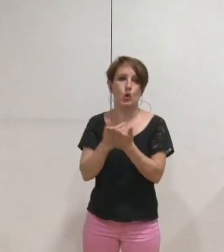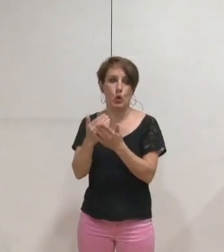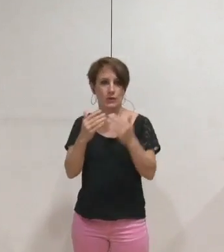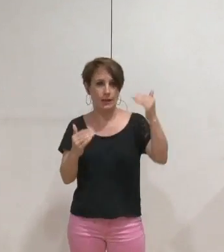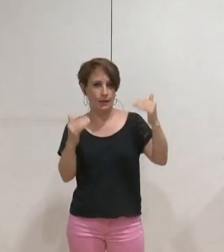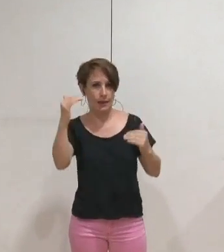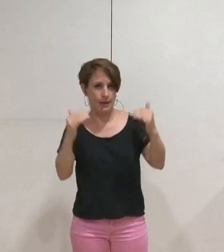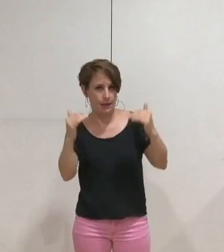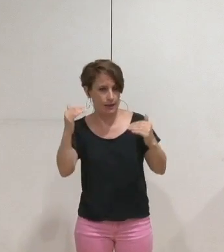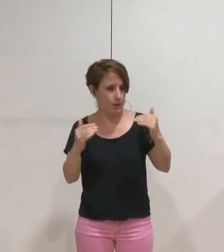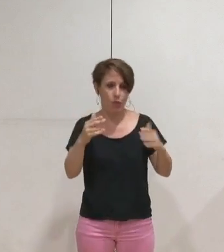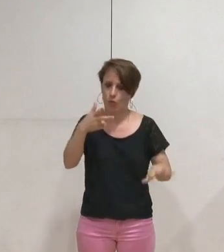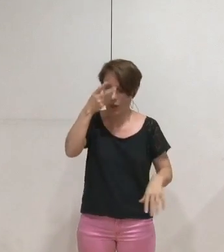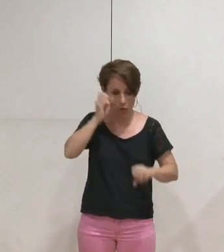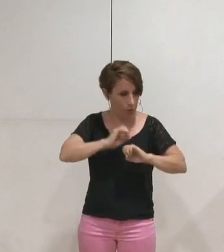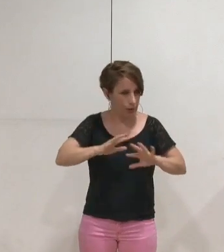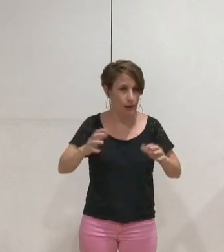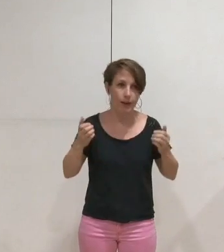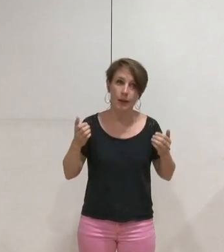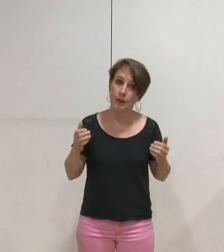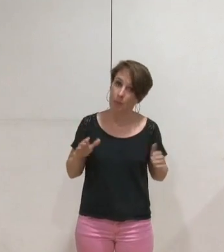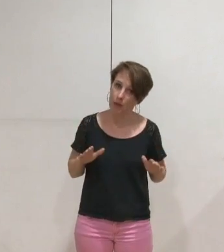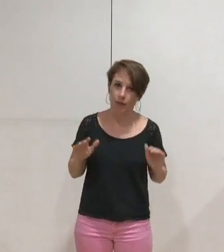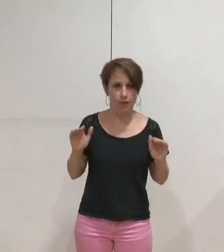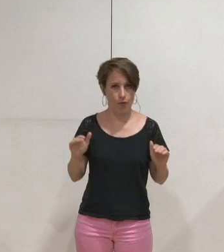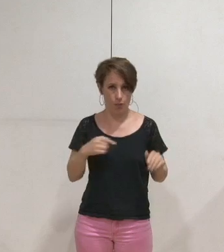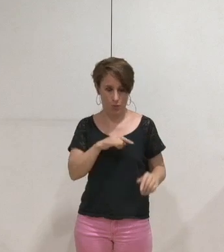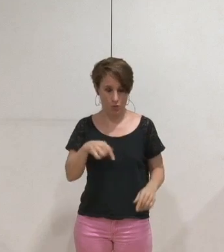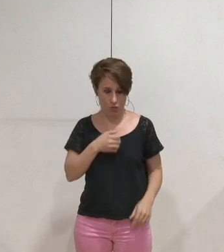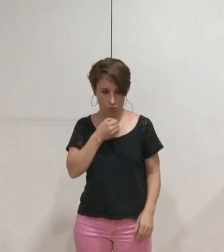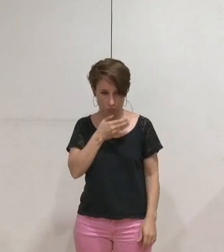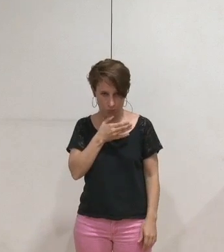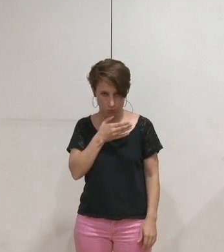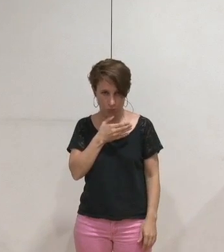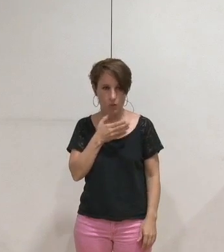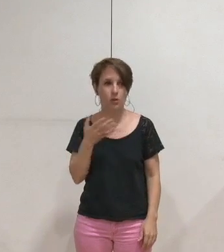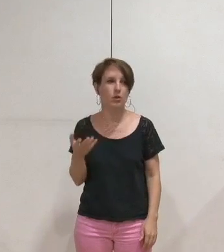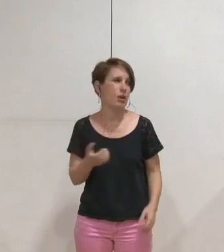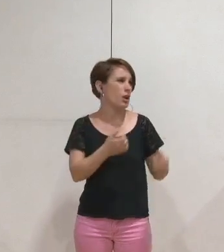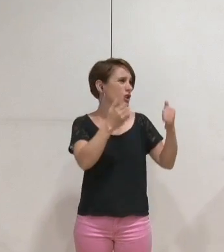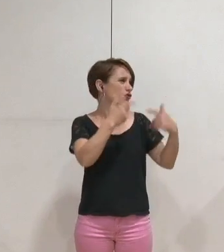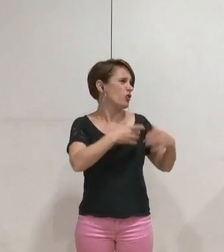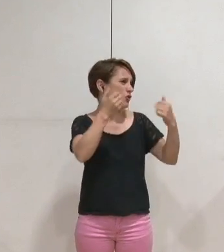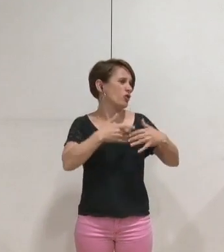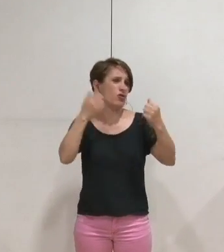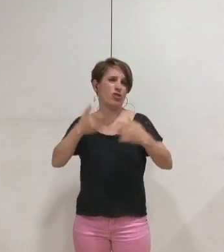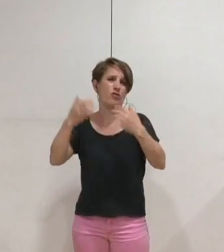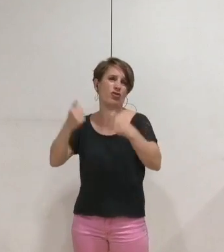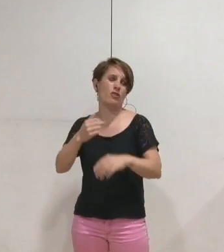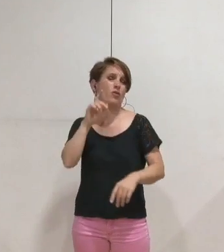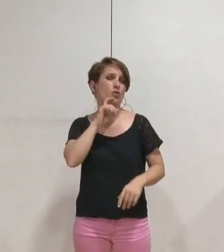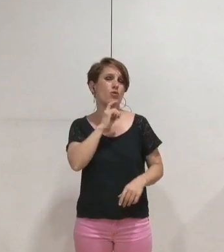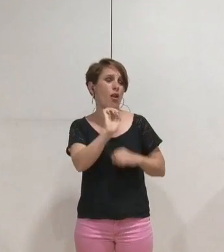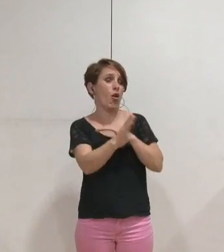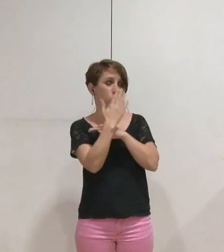accroissement de recettes on a bien noté tout cela mais nous sommes quand même pour le moins surpris bon une avalance de chiffres et de présentation qu'au